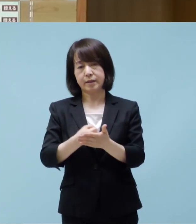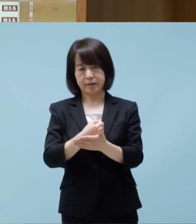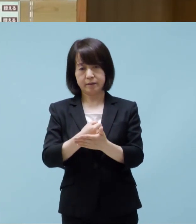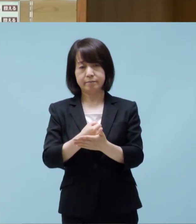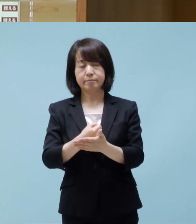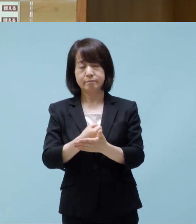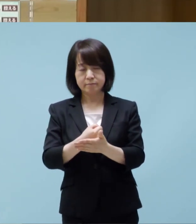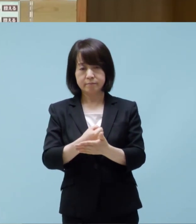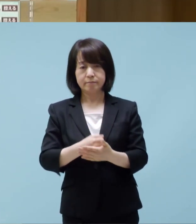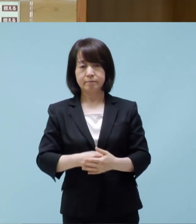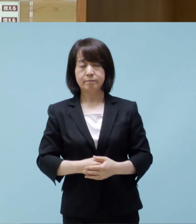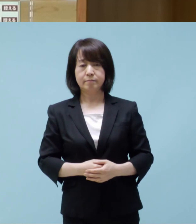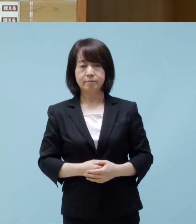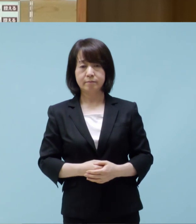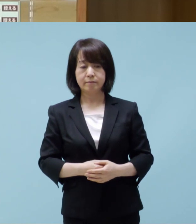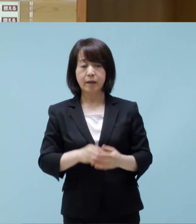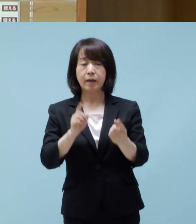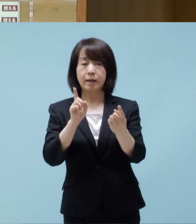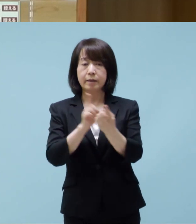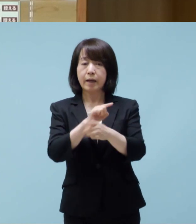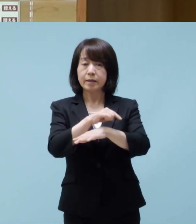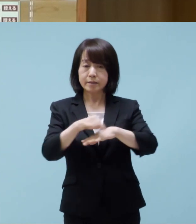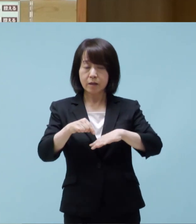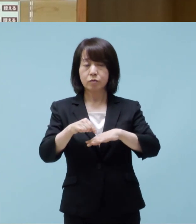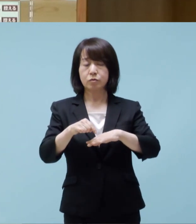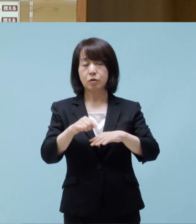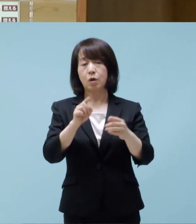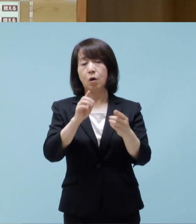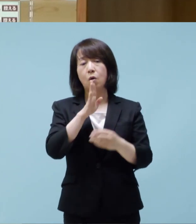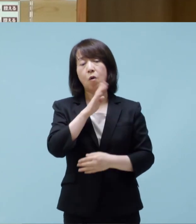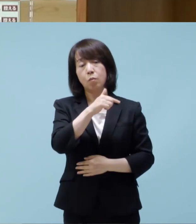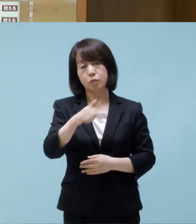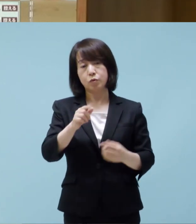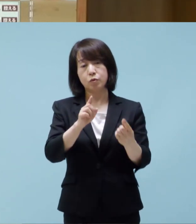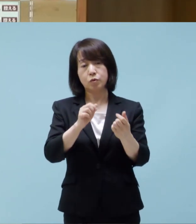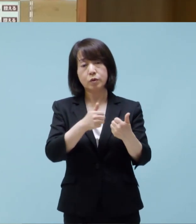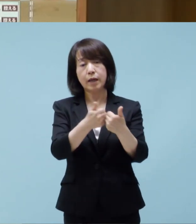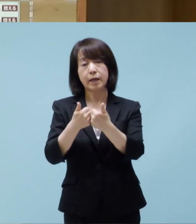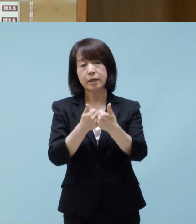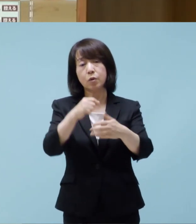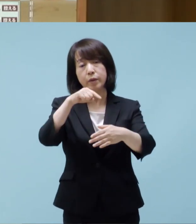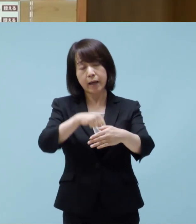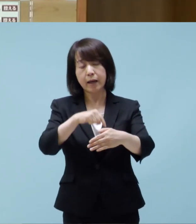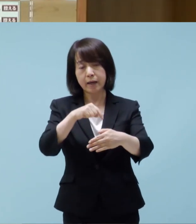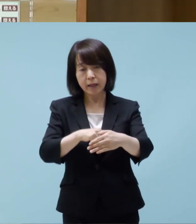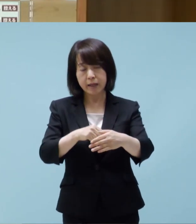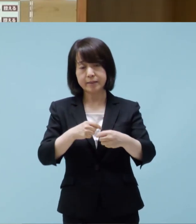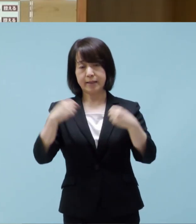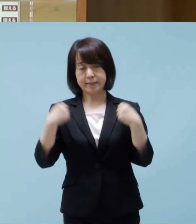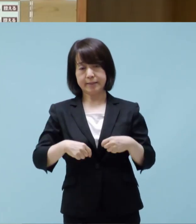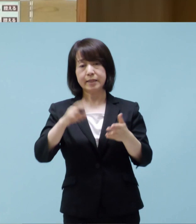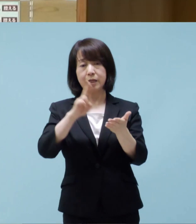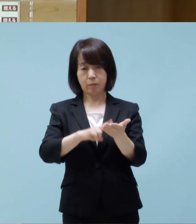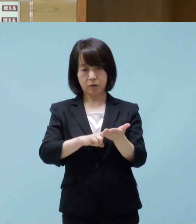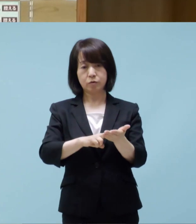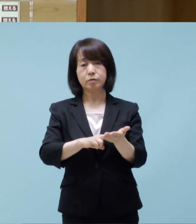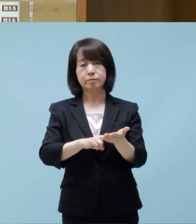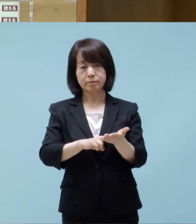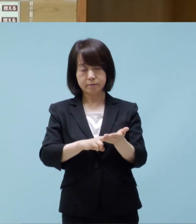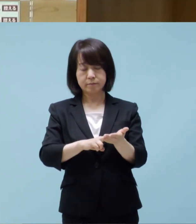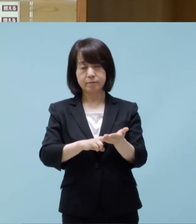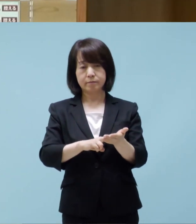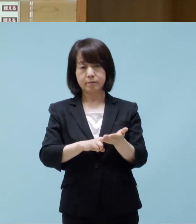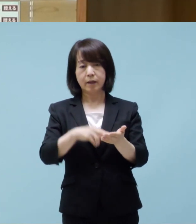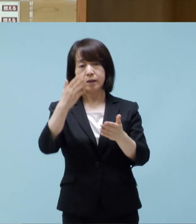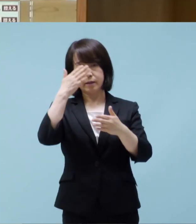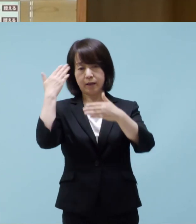ますけれども、まあ、対策本部会議で正式に決定をさせていただくという中でですね、まあ、丁寧な説明をし